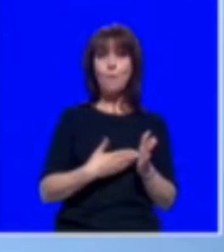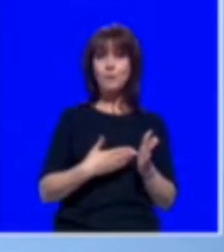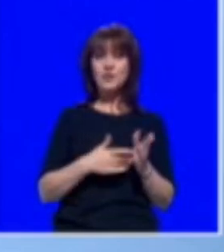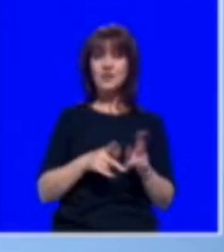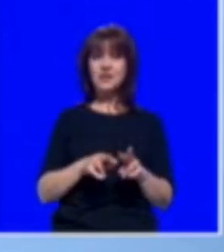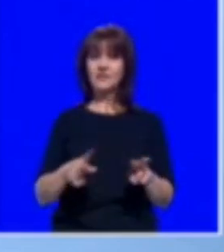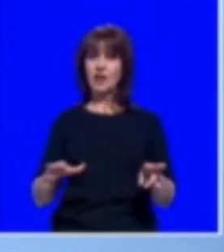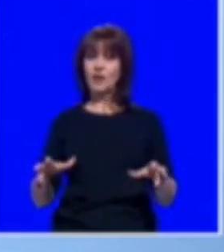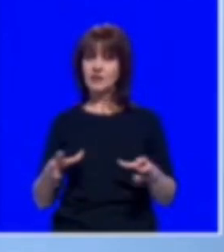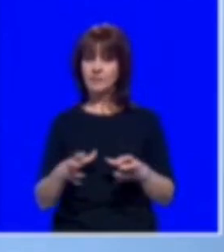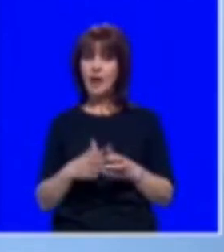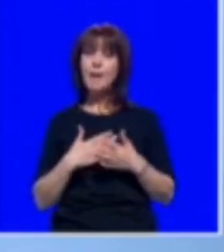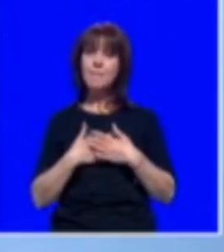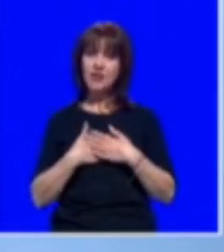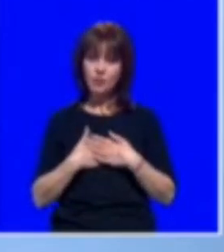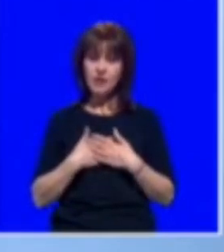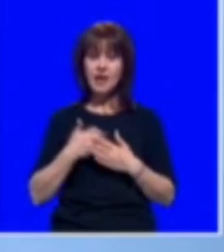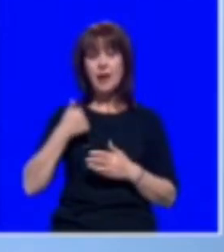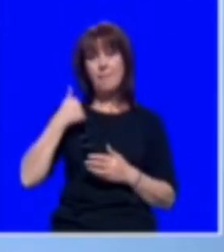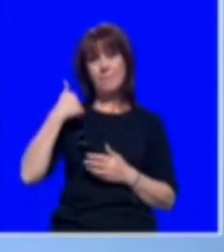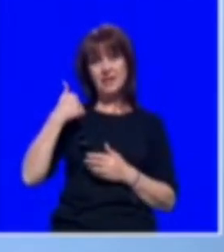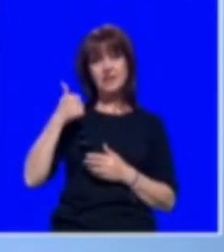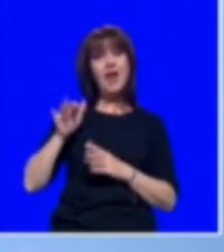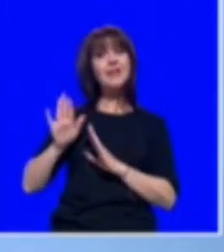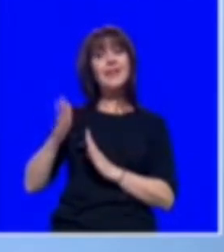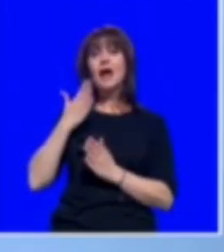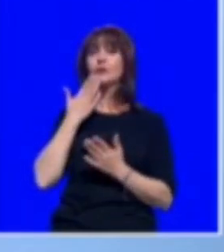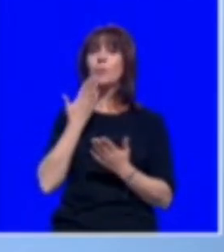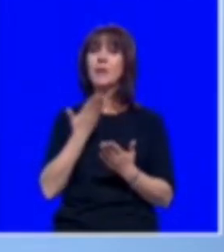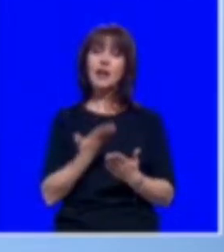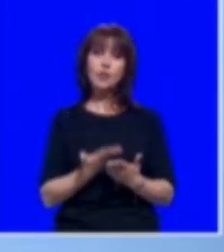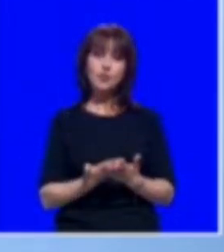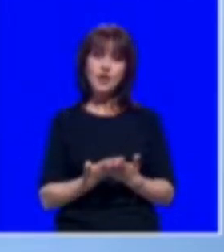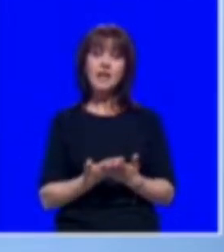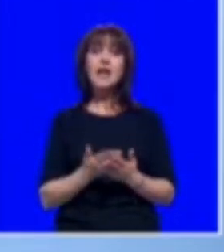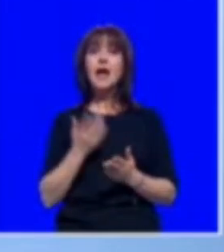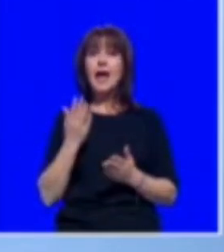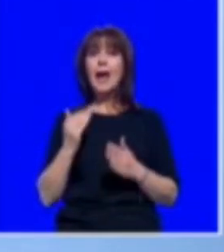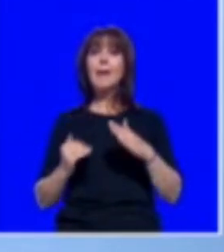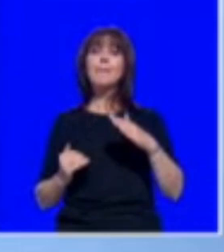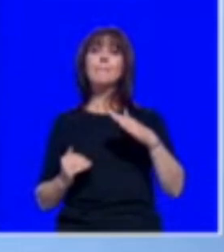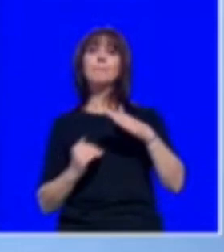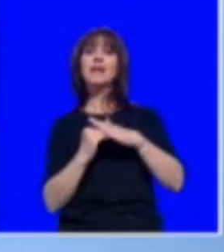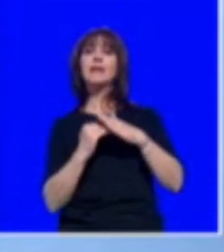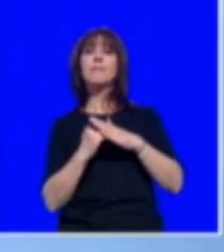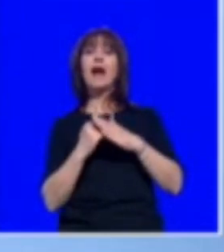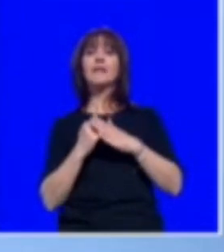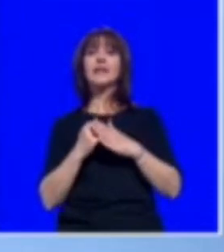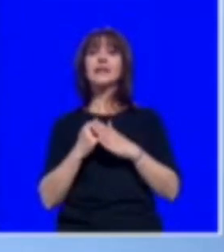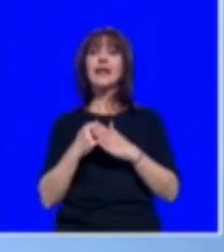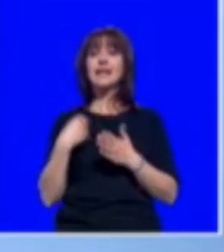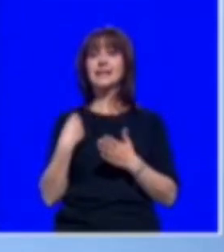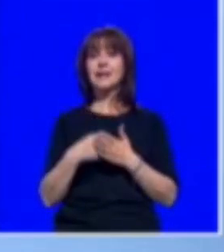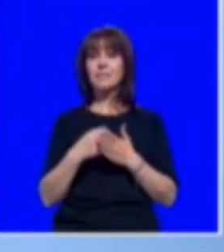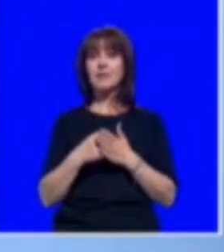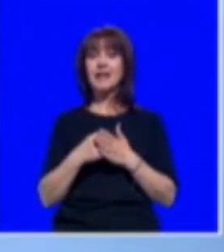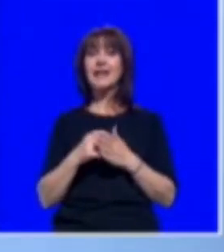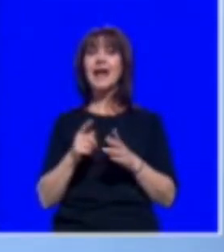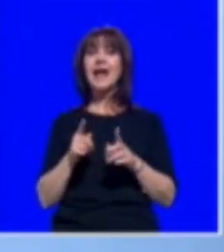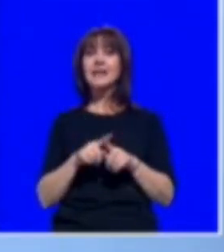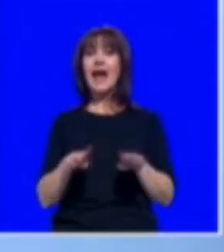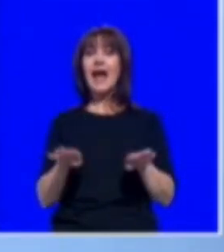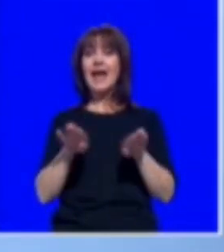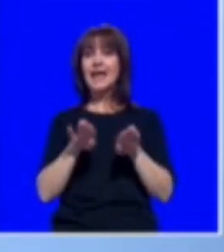Между другото, благодарение на БСП, тяхно предложение беше минималната работна заплата да се обвърже със средната и благодарение на това тя